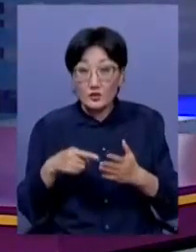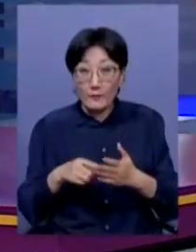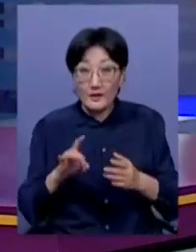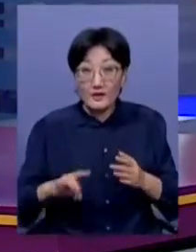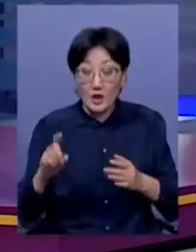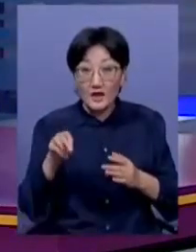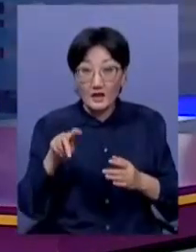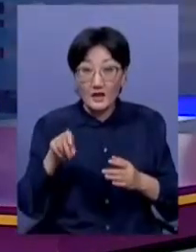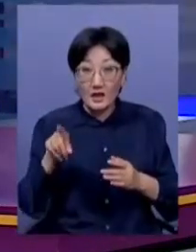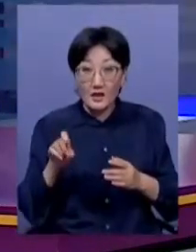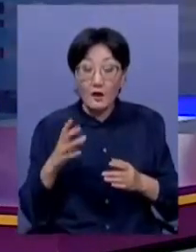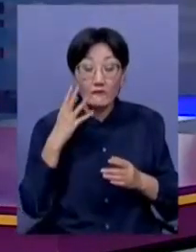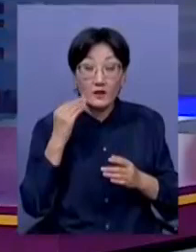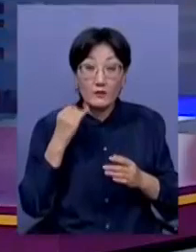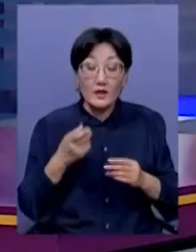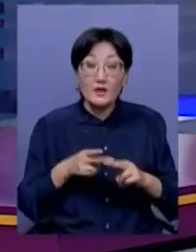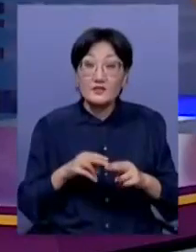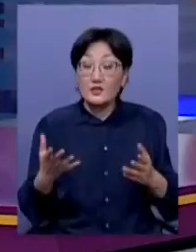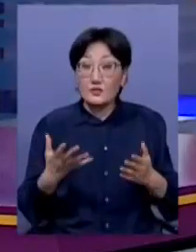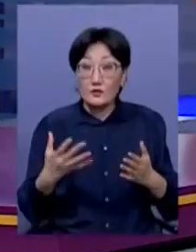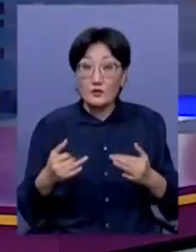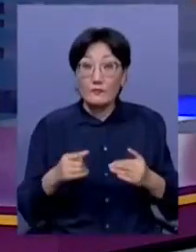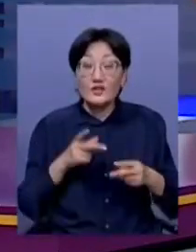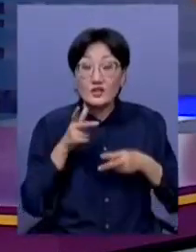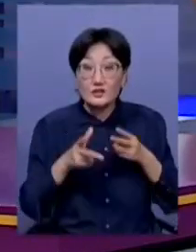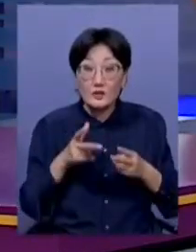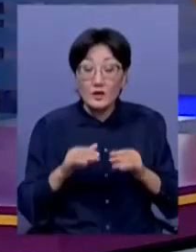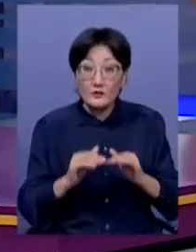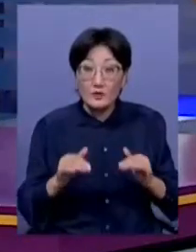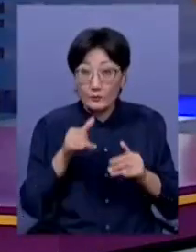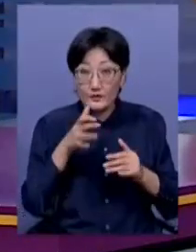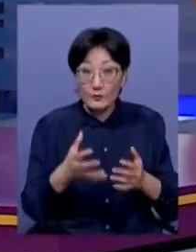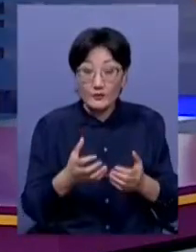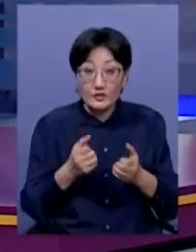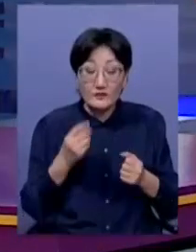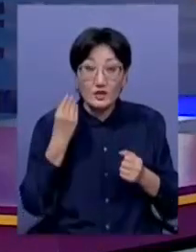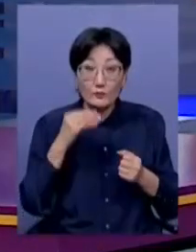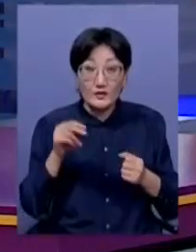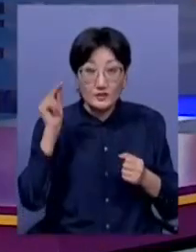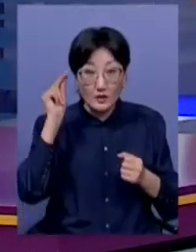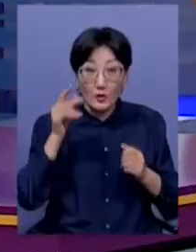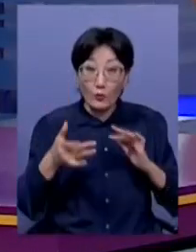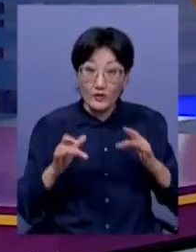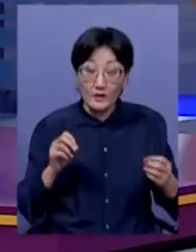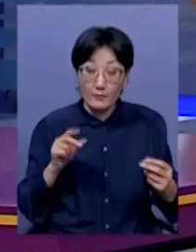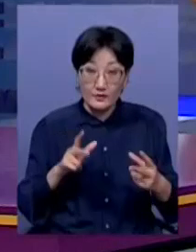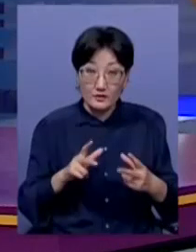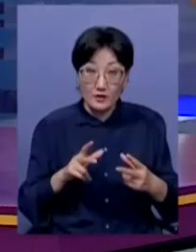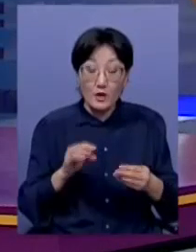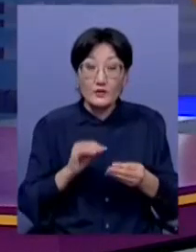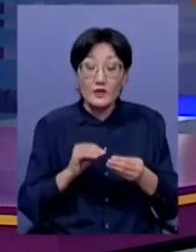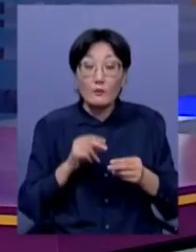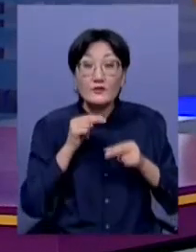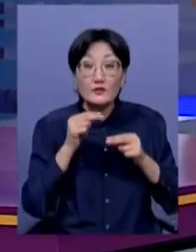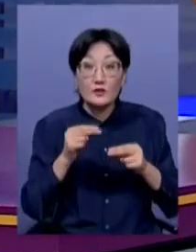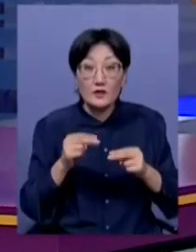микрорайоне Каргайлы в Алматы. Из-за чего, сетуют жители, их дети не могут получить качественное онлайн-образование. Неоднократные